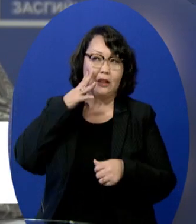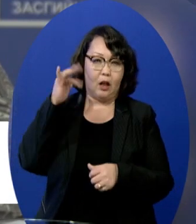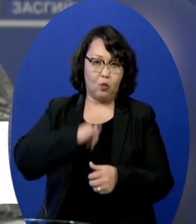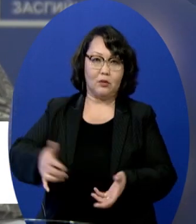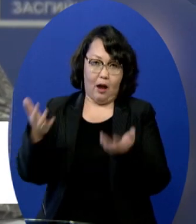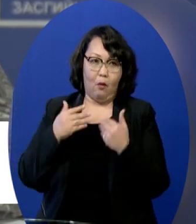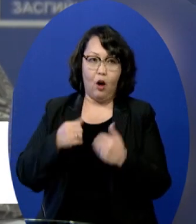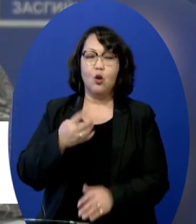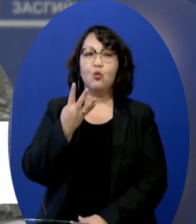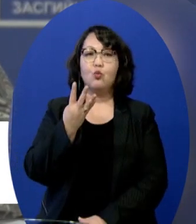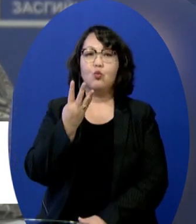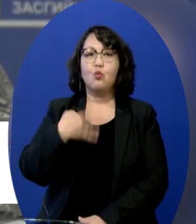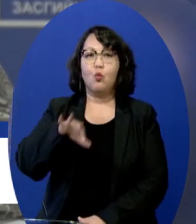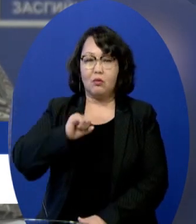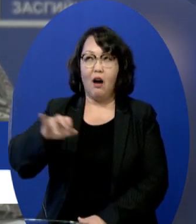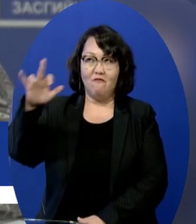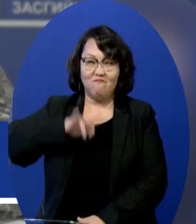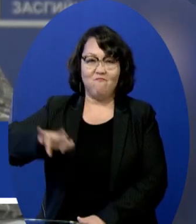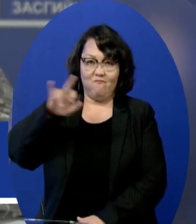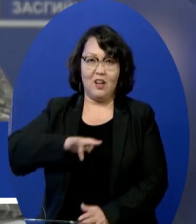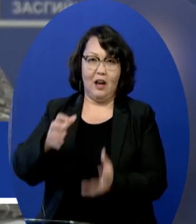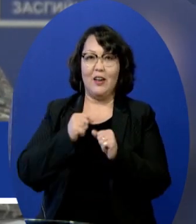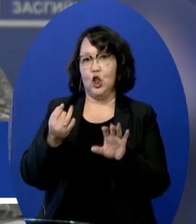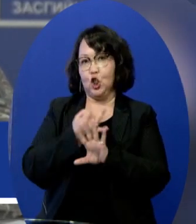4 удаагийн нислэгийг бол үйлдэн. За